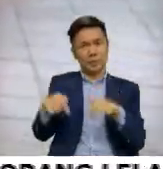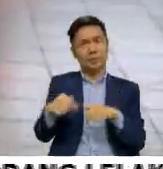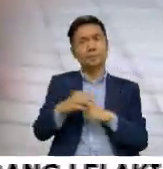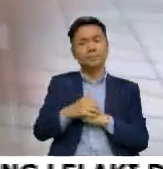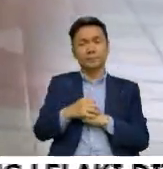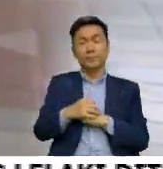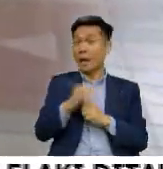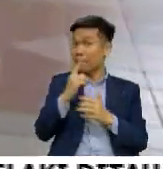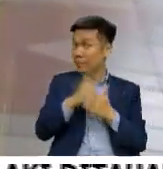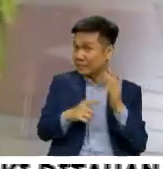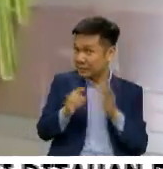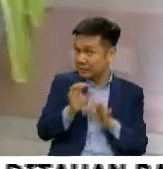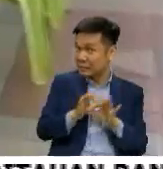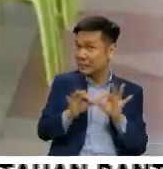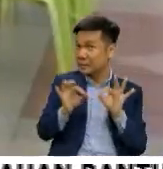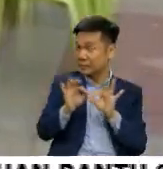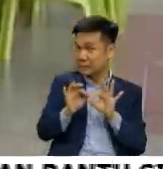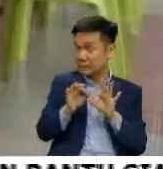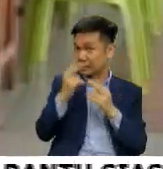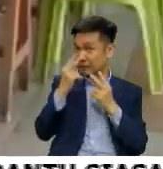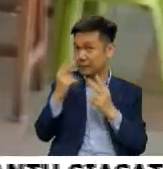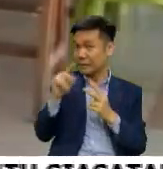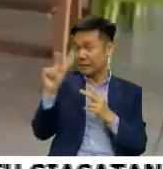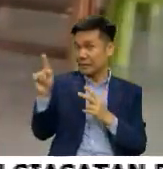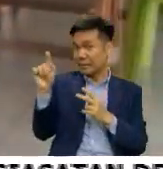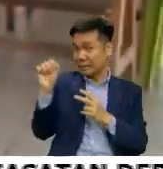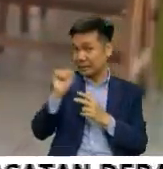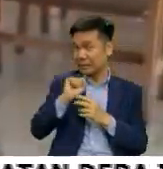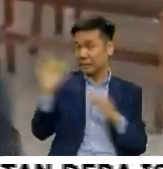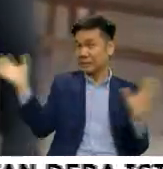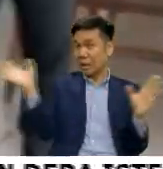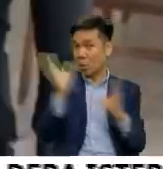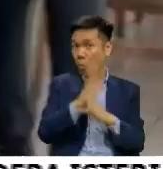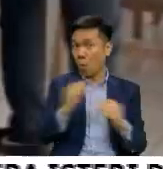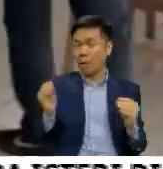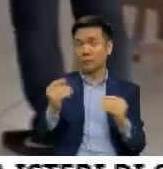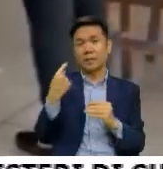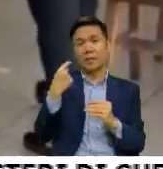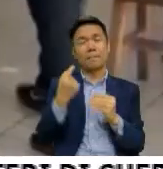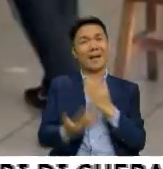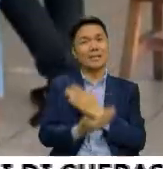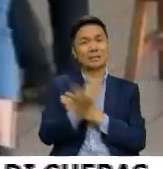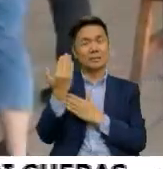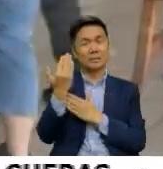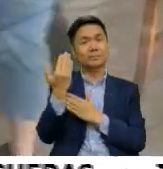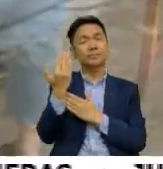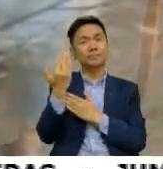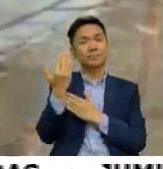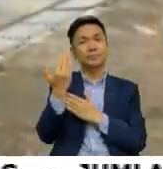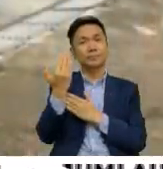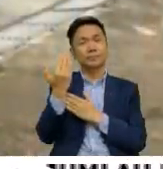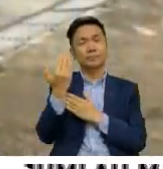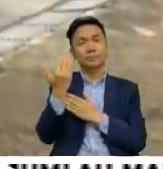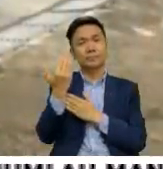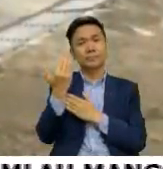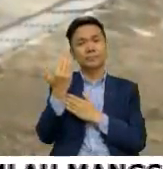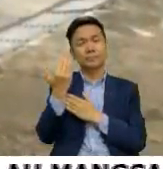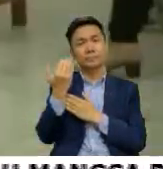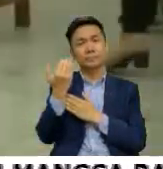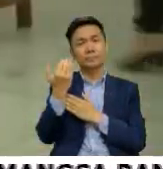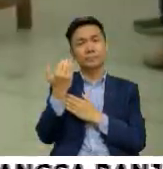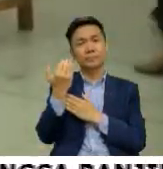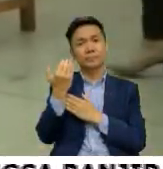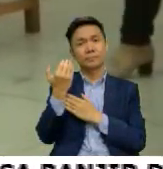apa yang menarik kalau kita perhatikan kalau diserahwalah pagi cari golongan